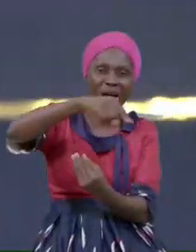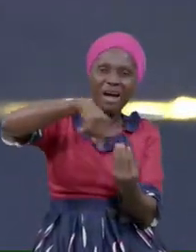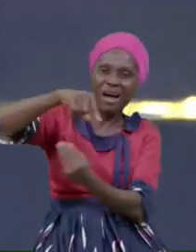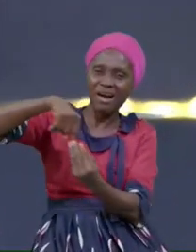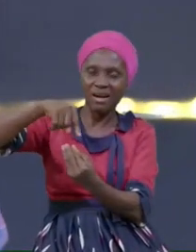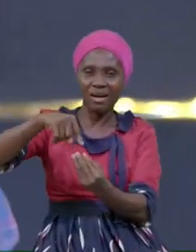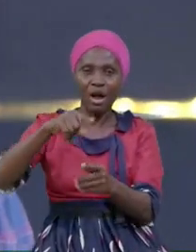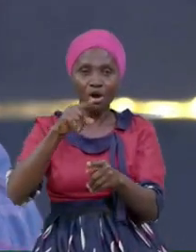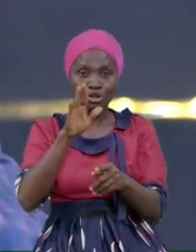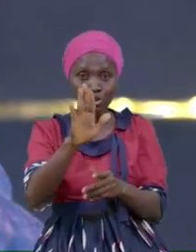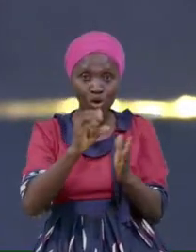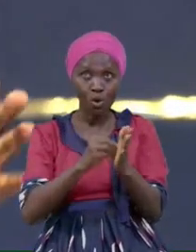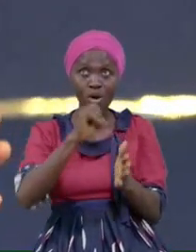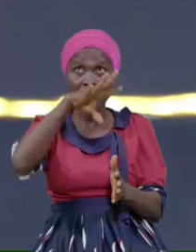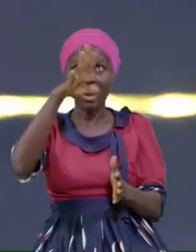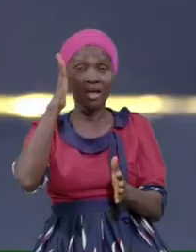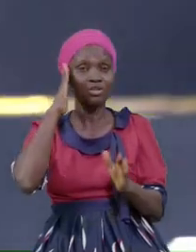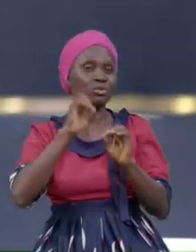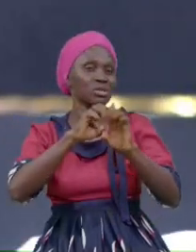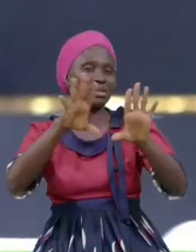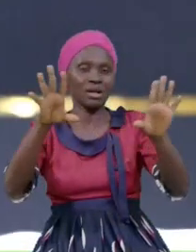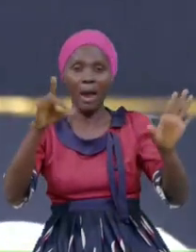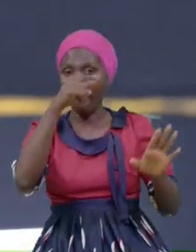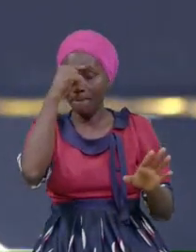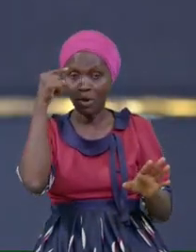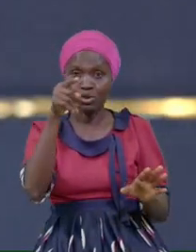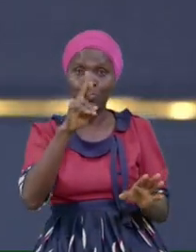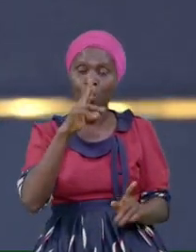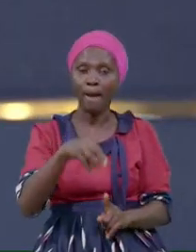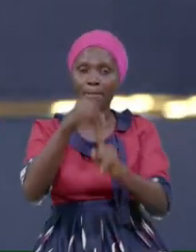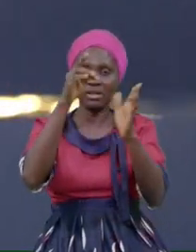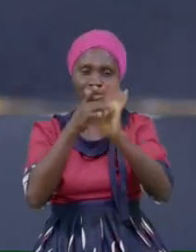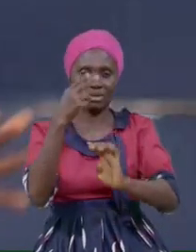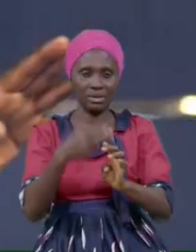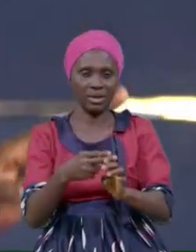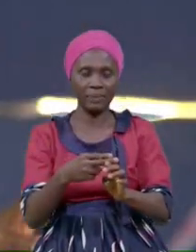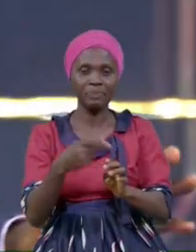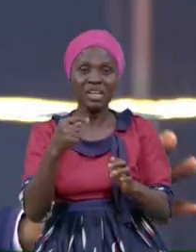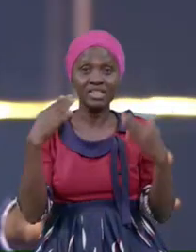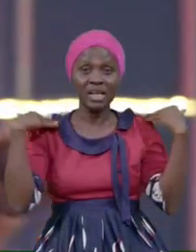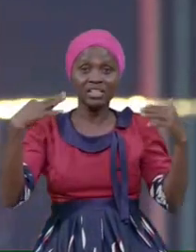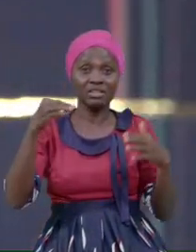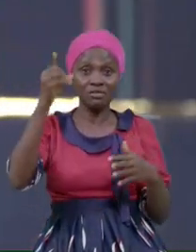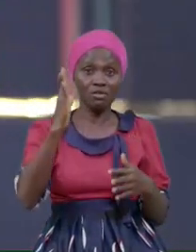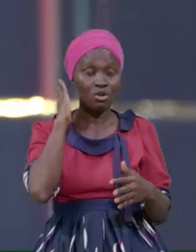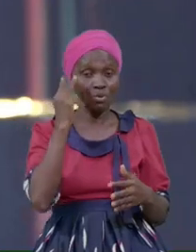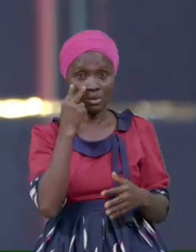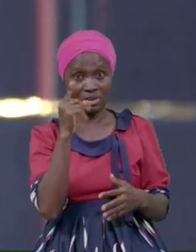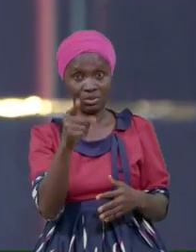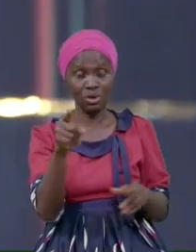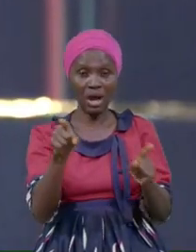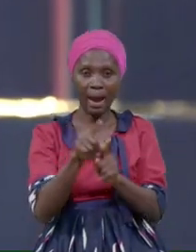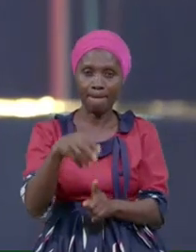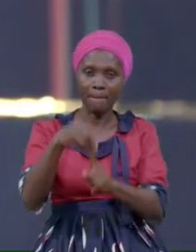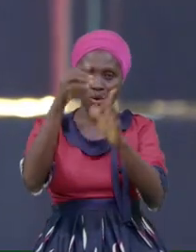Parce que tu es particulier. Les anges de Dieu te verront comme étant particulier. Ton